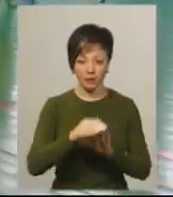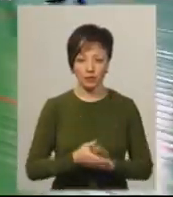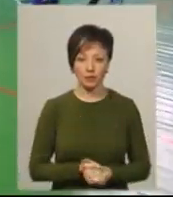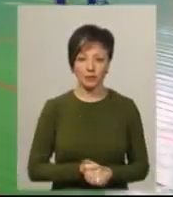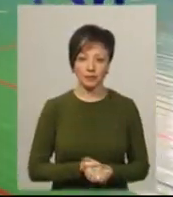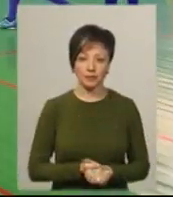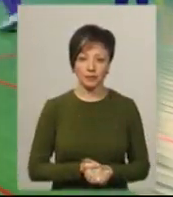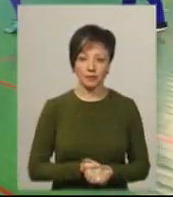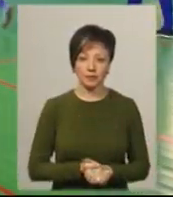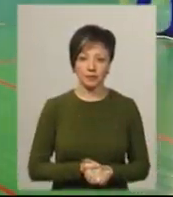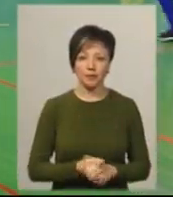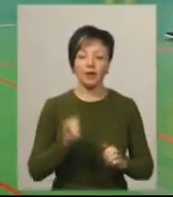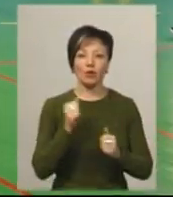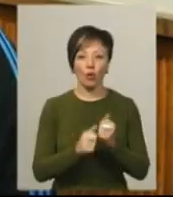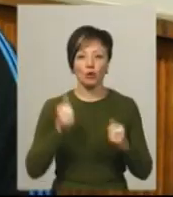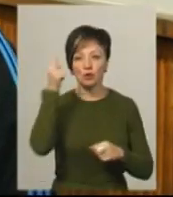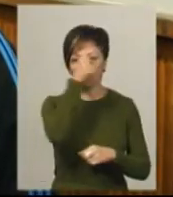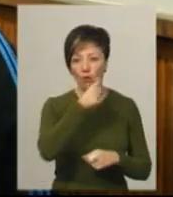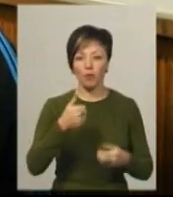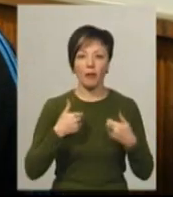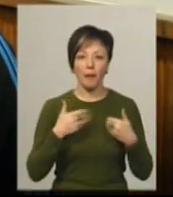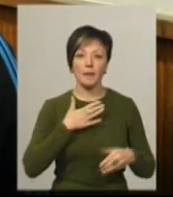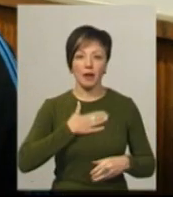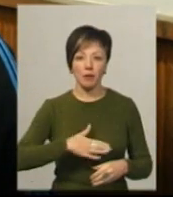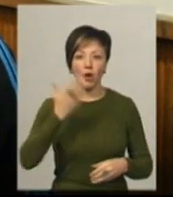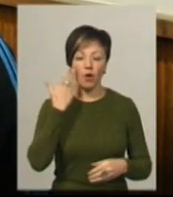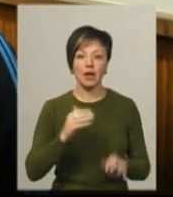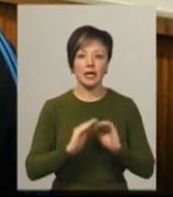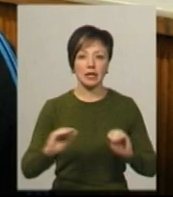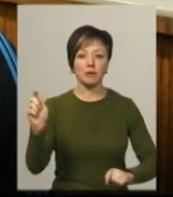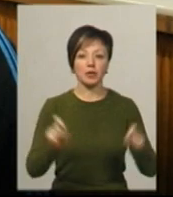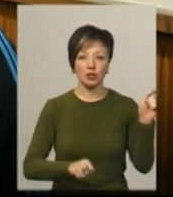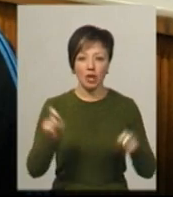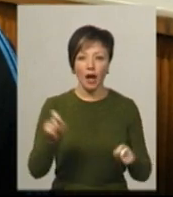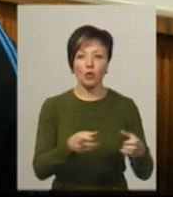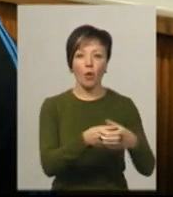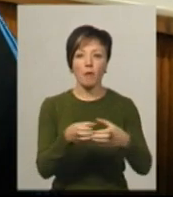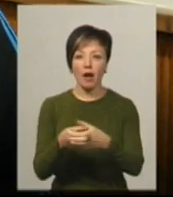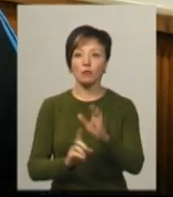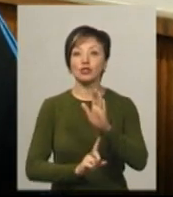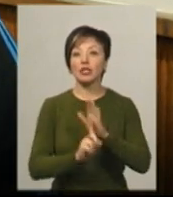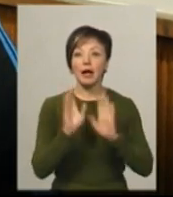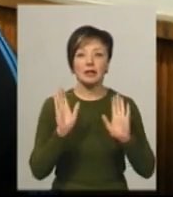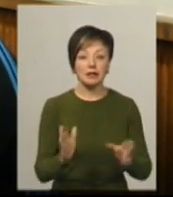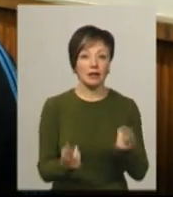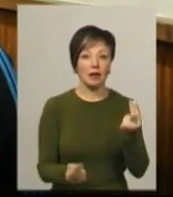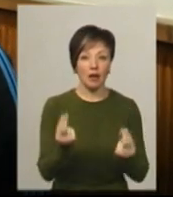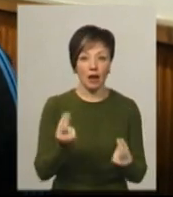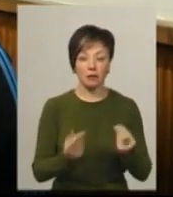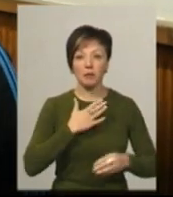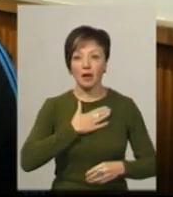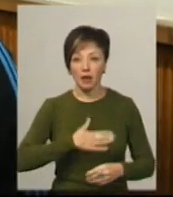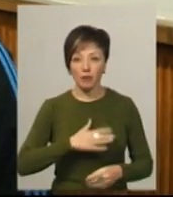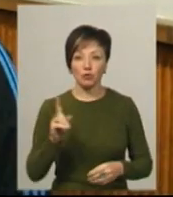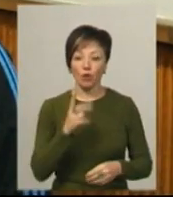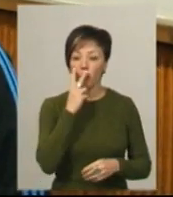Олександр Осадський. З кожним роком нам приємно, коли дітки приїжджають і ті команди, які починали тільки грати, вже нам приємно,